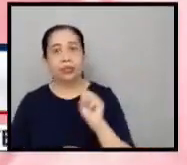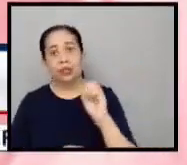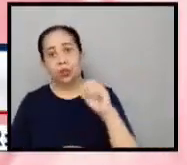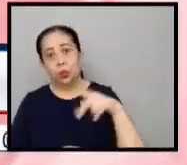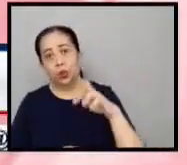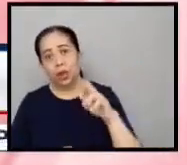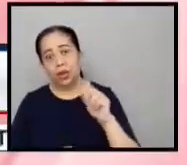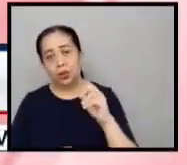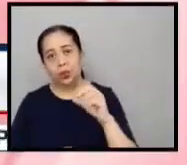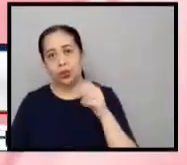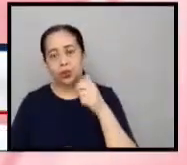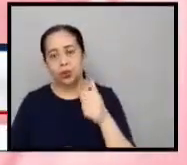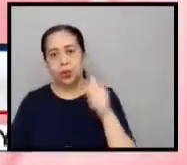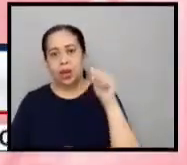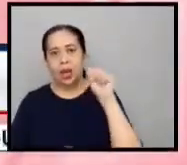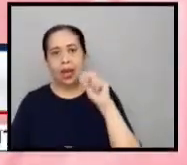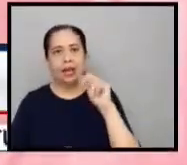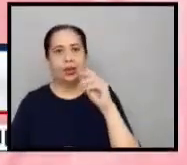si